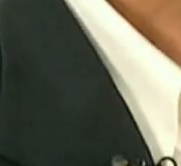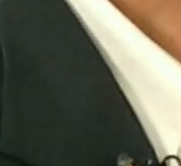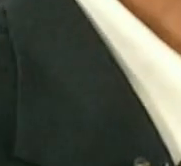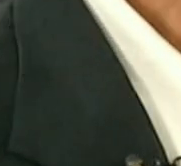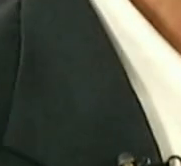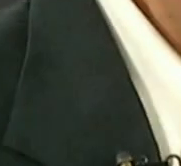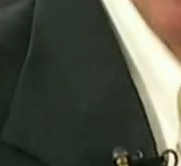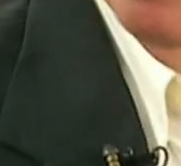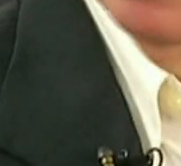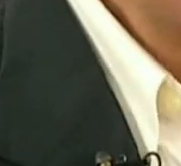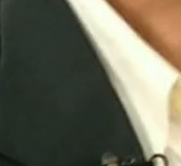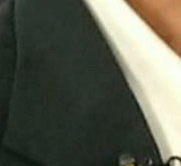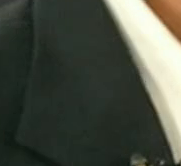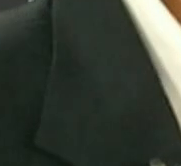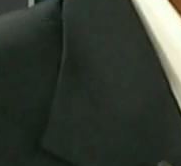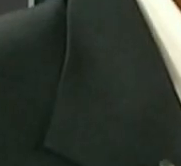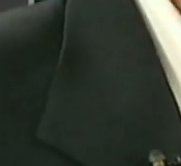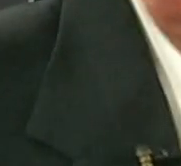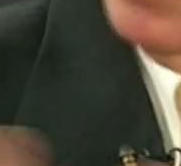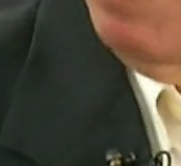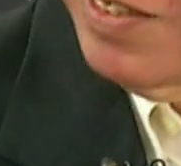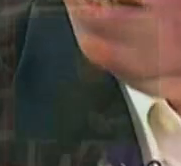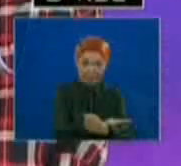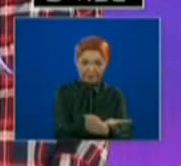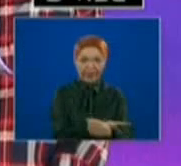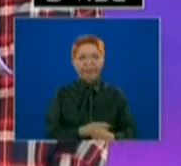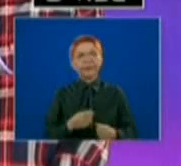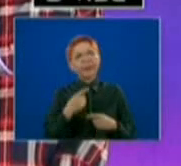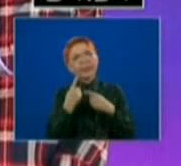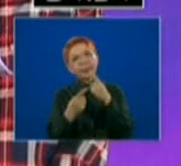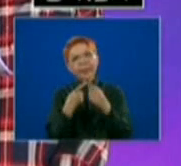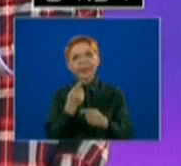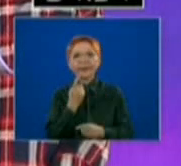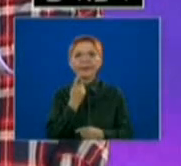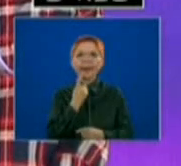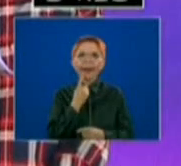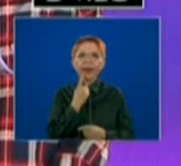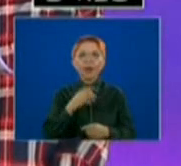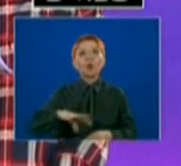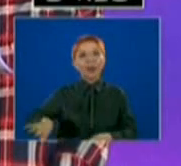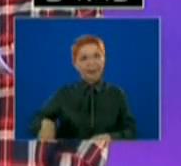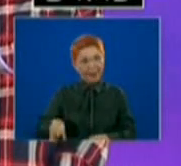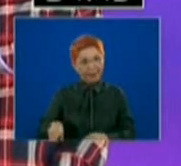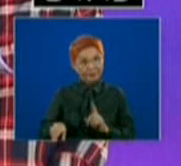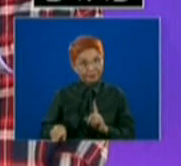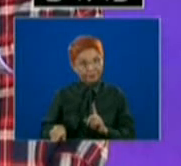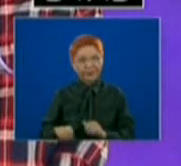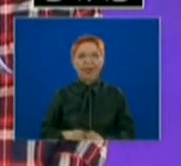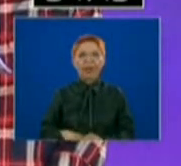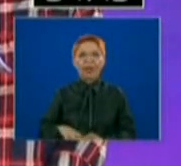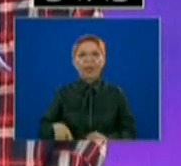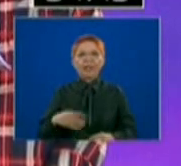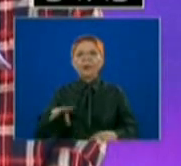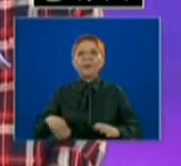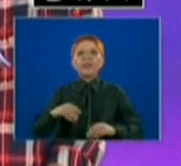baru masuk di dalam politik demokrasi yang terbuka ya kan. Masih belajar bagaimana membawa diri dan mengatur diri ya kan. Nah, kita harus